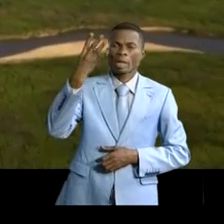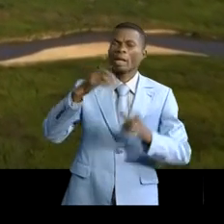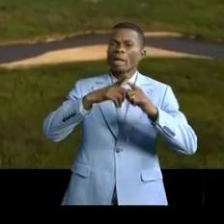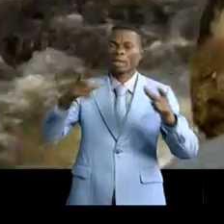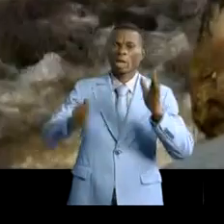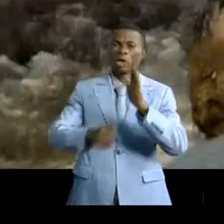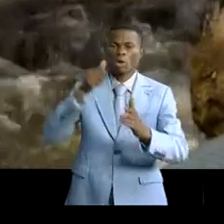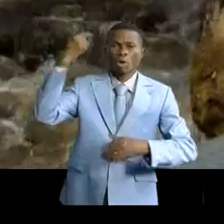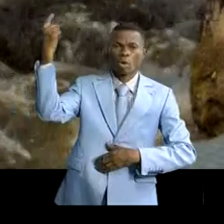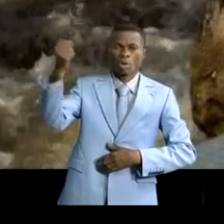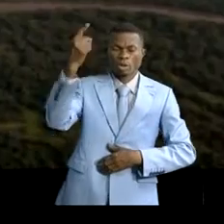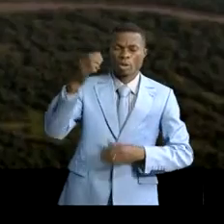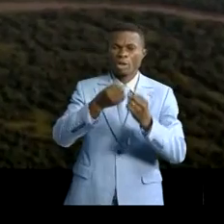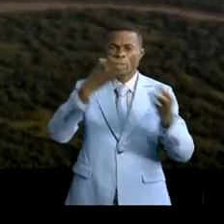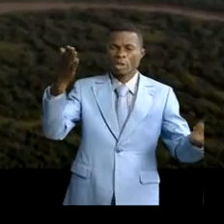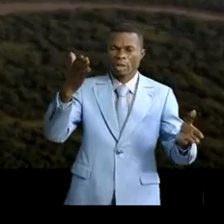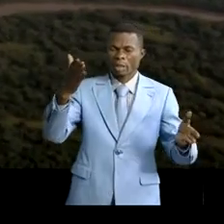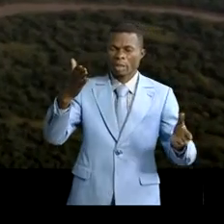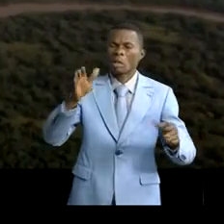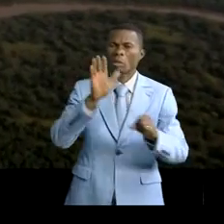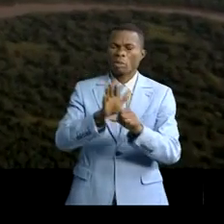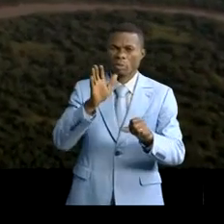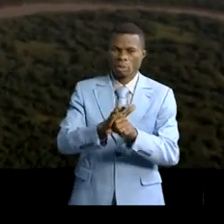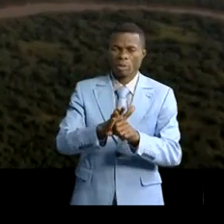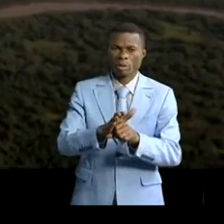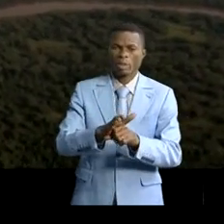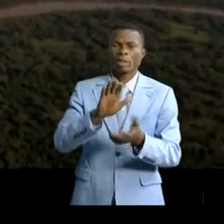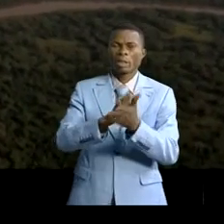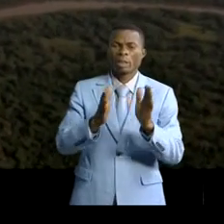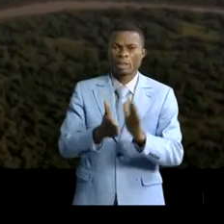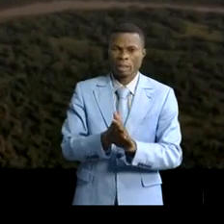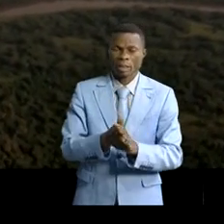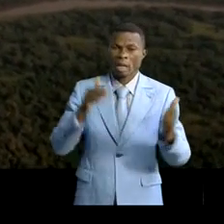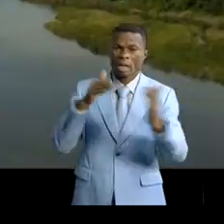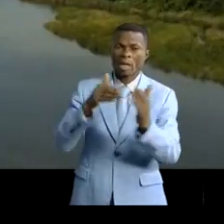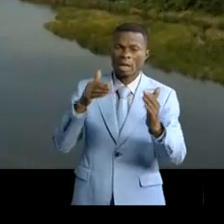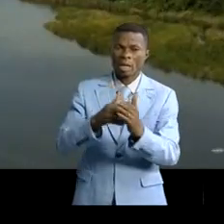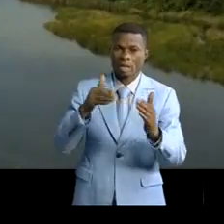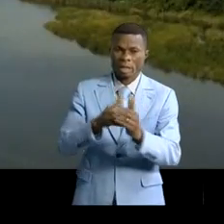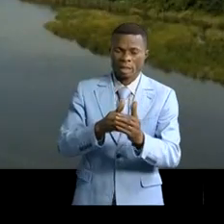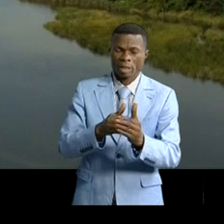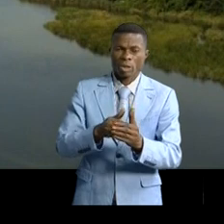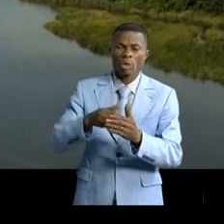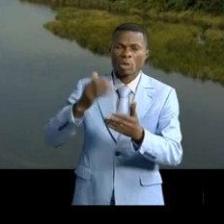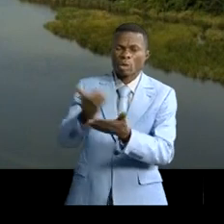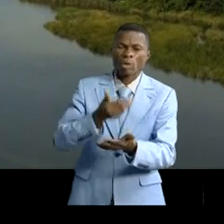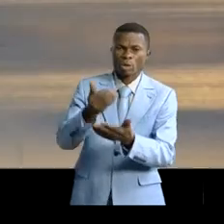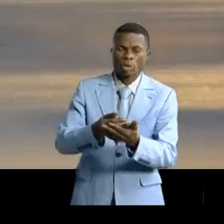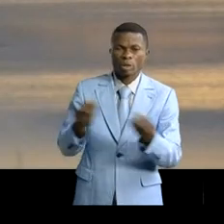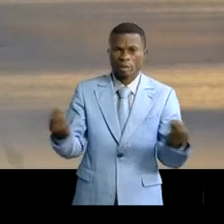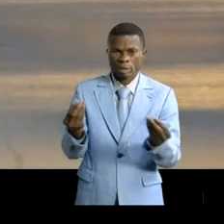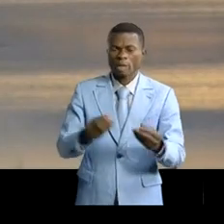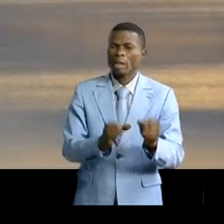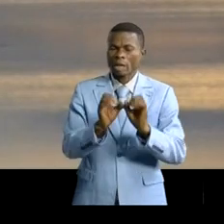11e du monde, ce potentiel démographique serait devenu une menace s'il n'est pas exploité, d'où la nécessité